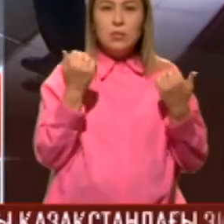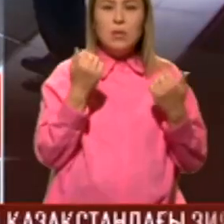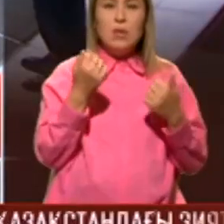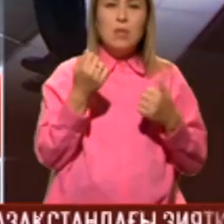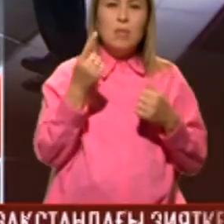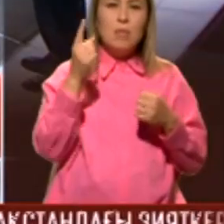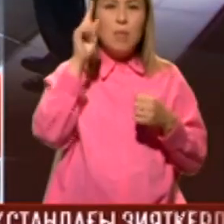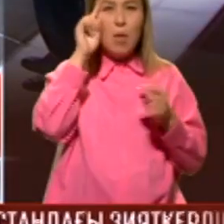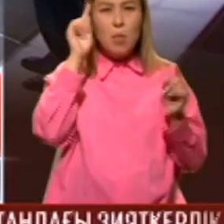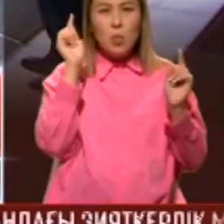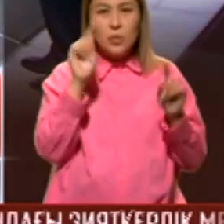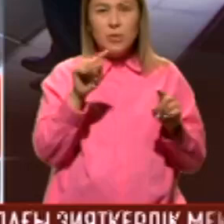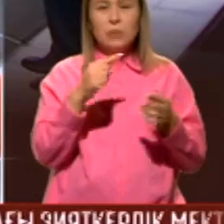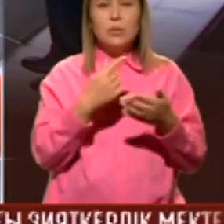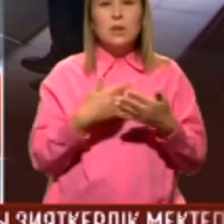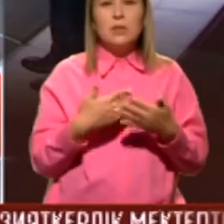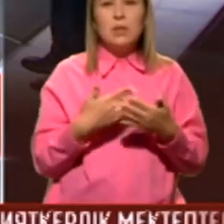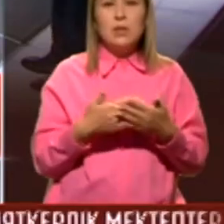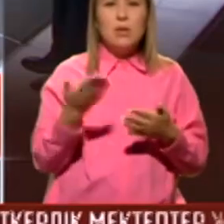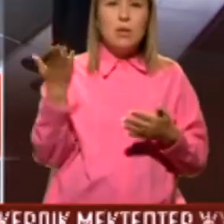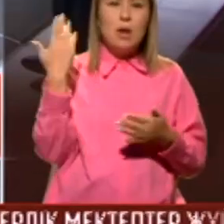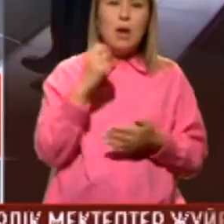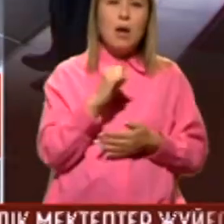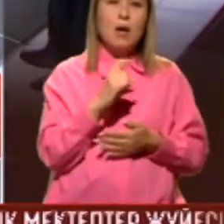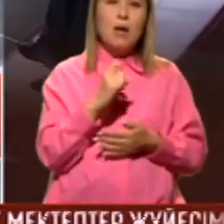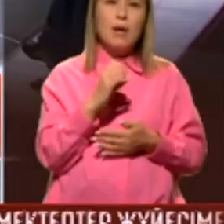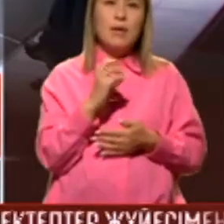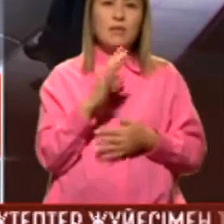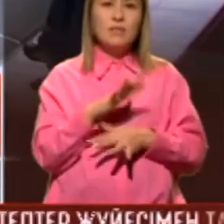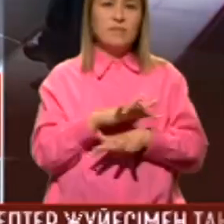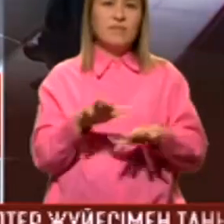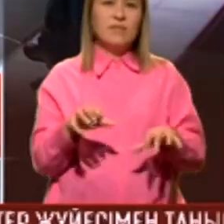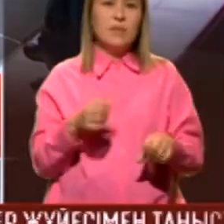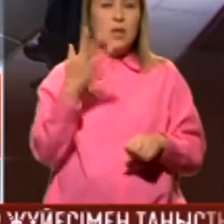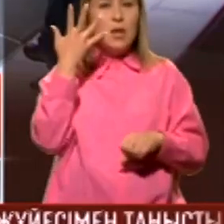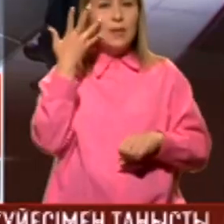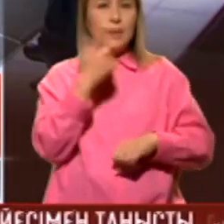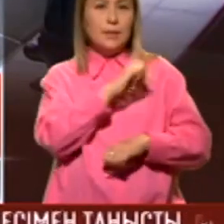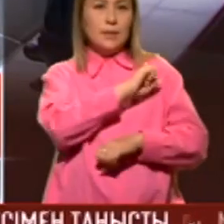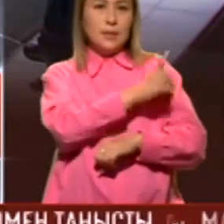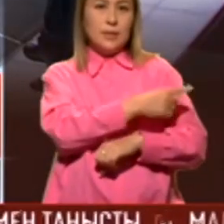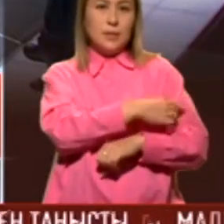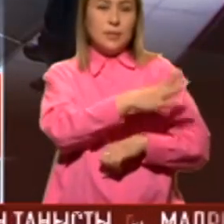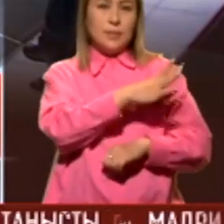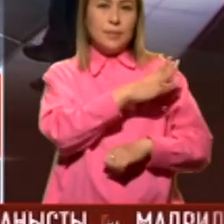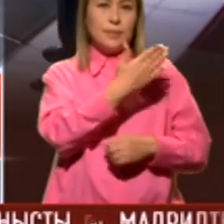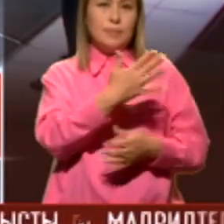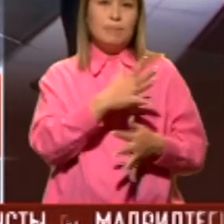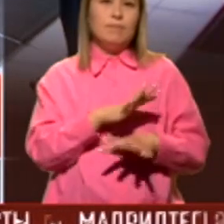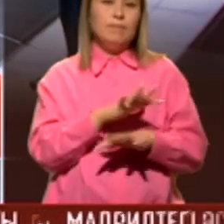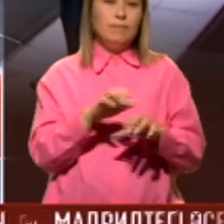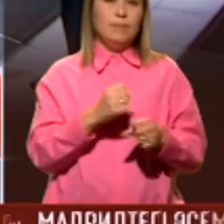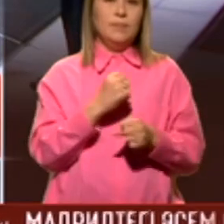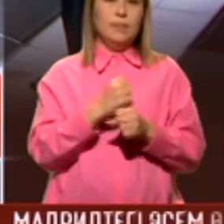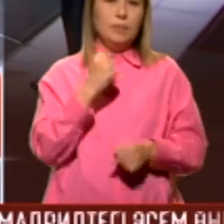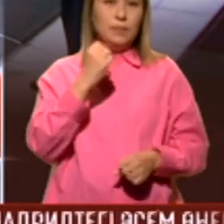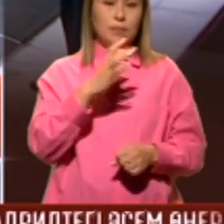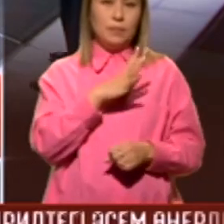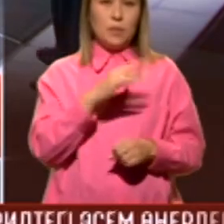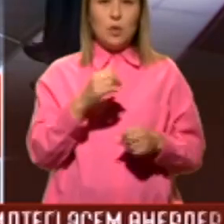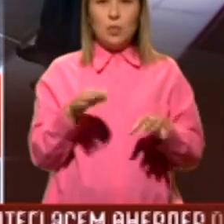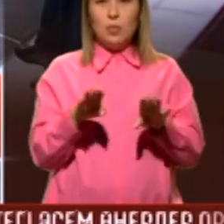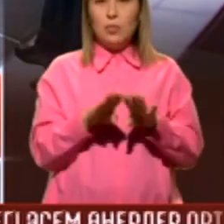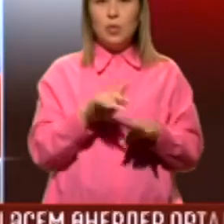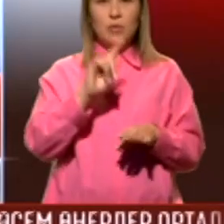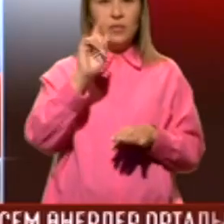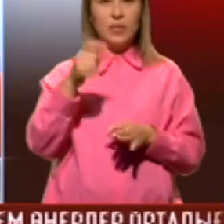популизм деп шын айту керек. Кезінде Ақаев өзінің билігінде мықты отырған кезде осы мәселені белден басып алып шыққанда қазір бәлкім бұндай жағдай